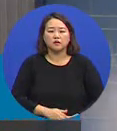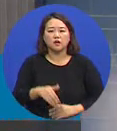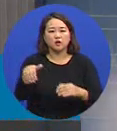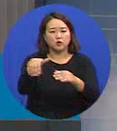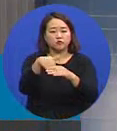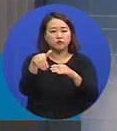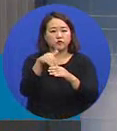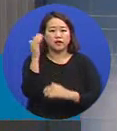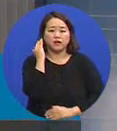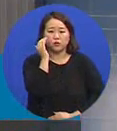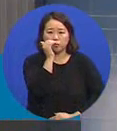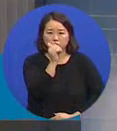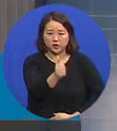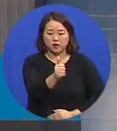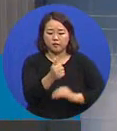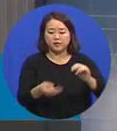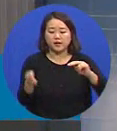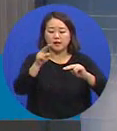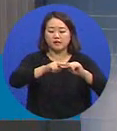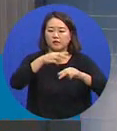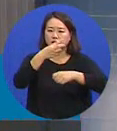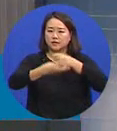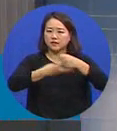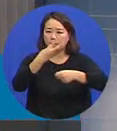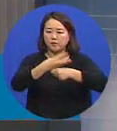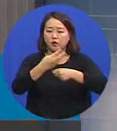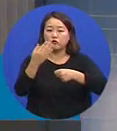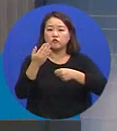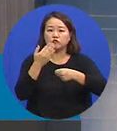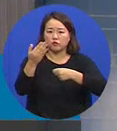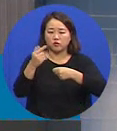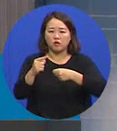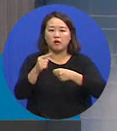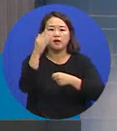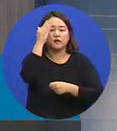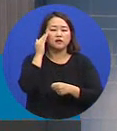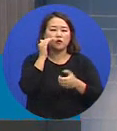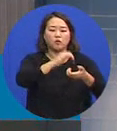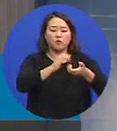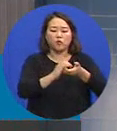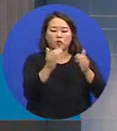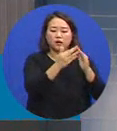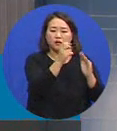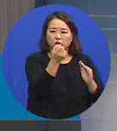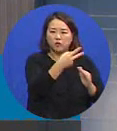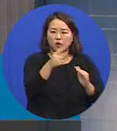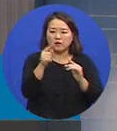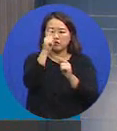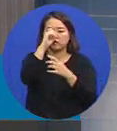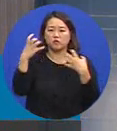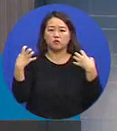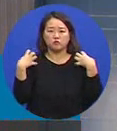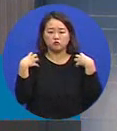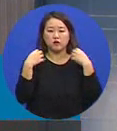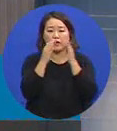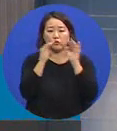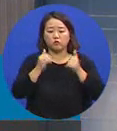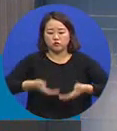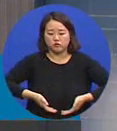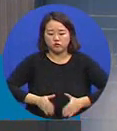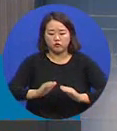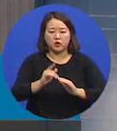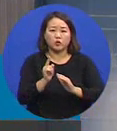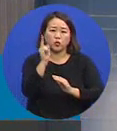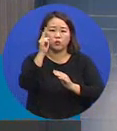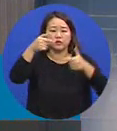문재인 대통령의 집권 3년 차를 전후해서 청와대와 정부의 전북 출신 고위직 인사가 줄어들고 있습니다. 전북